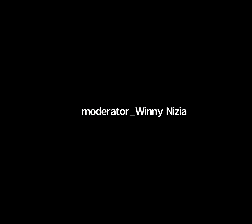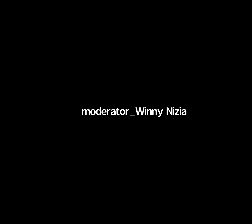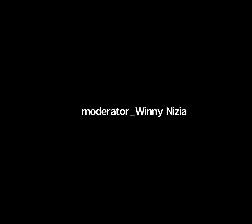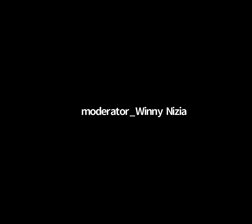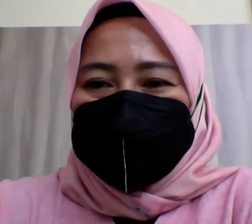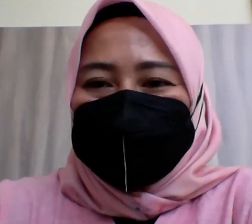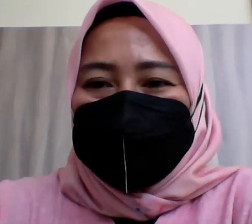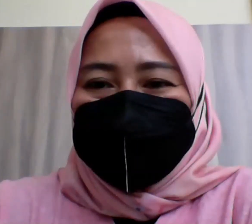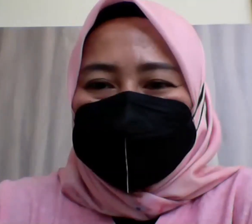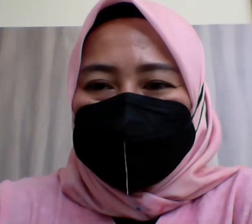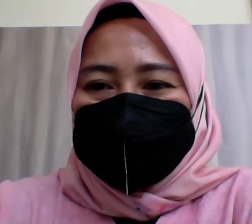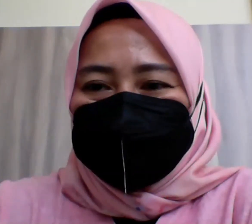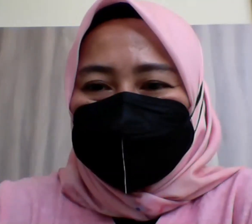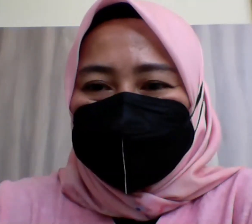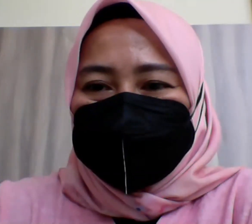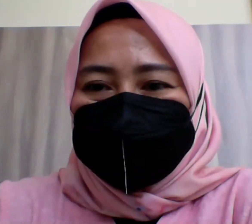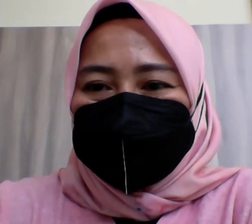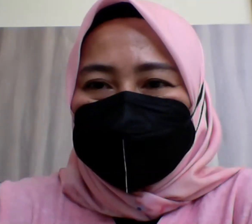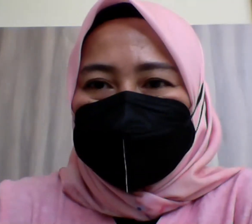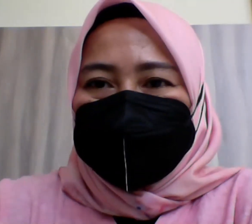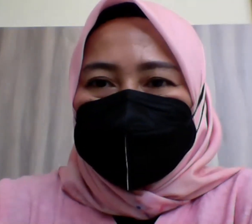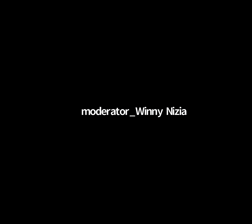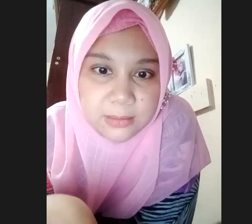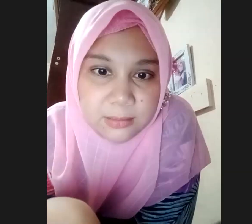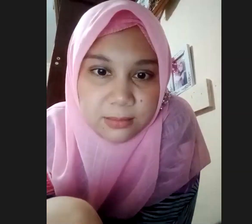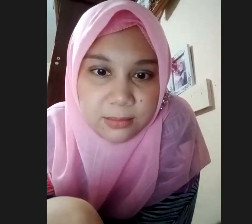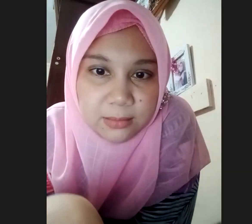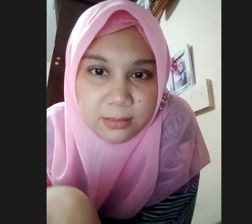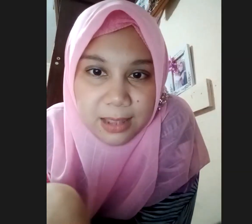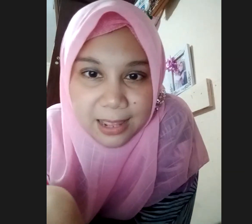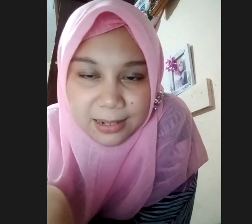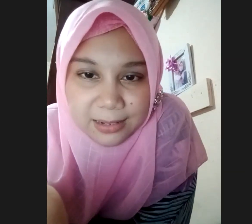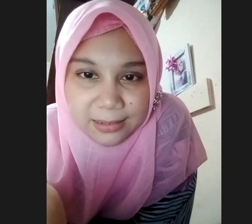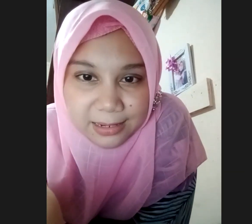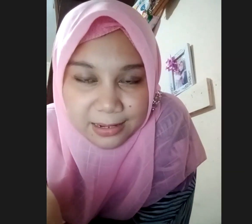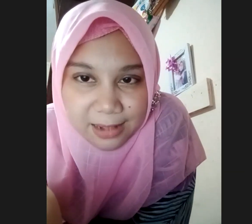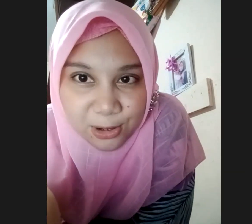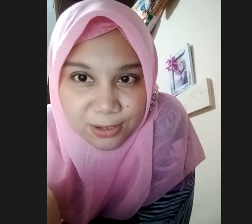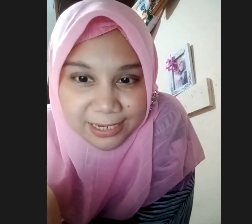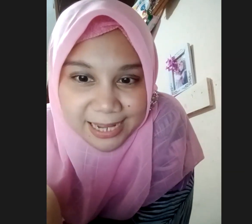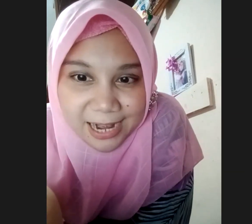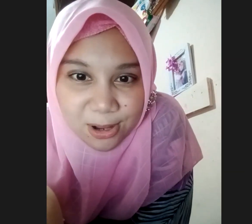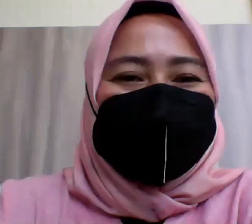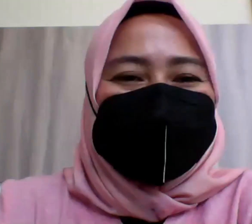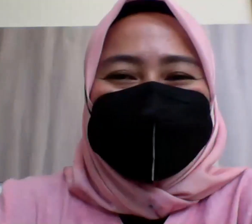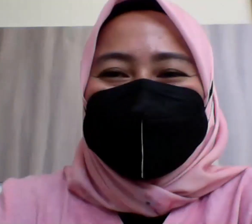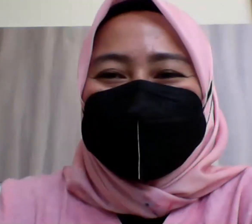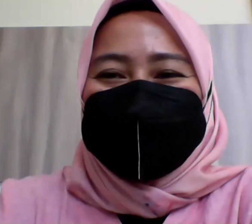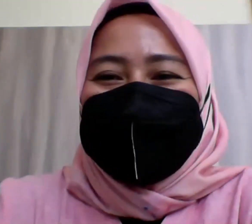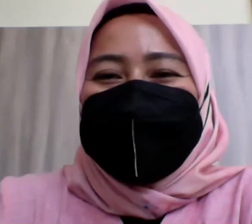Bu, ini hilang suaranya, apa saya langsung baca saja? Halo? Suaranya hilang.